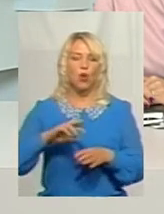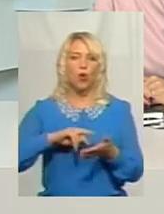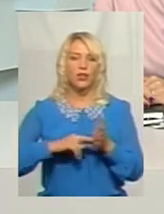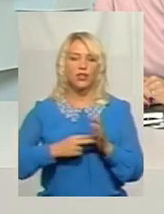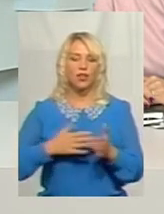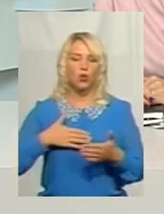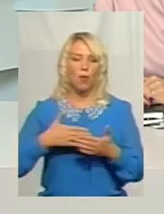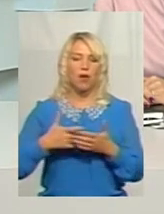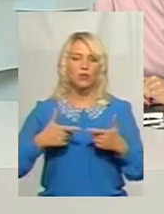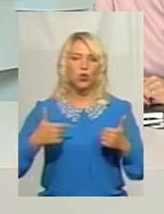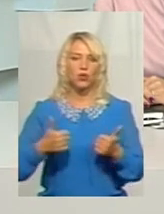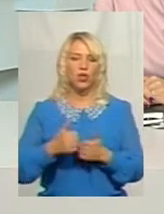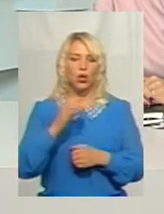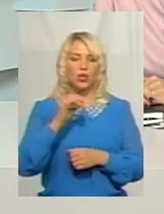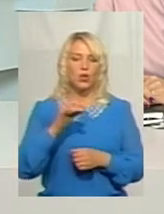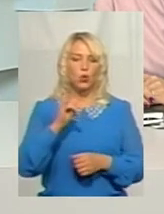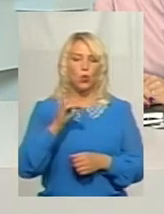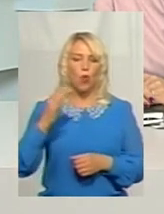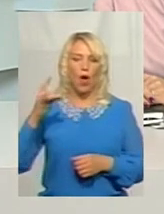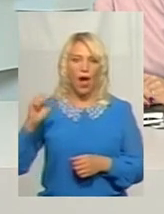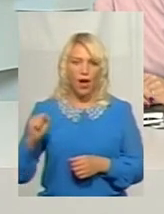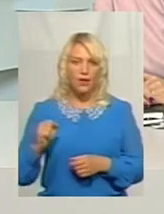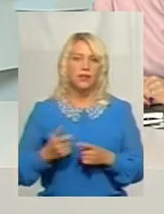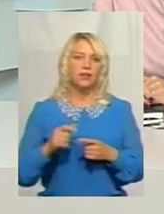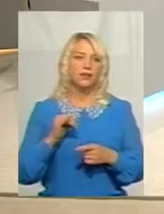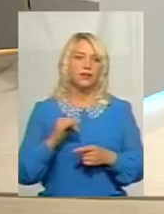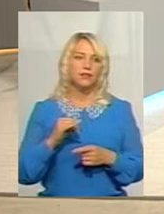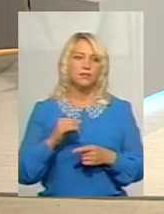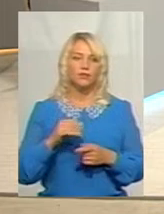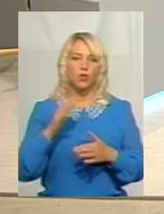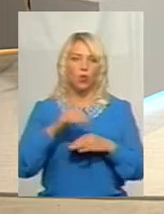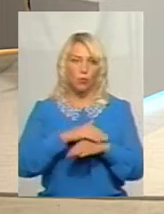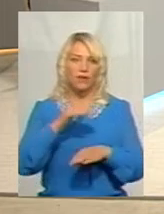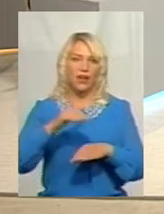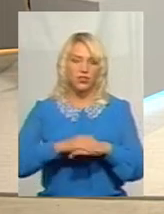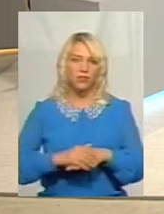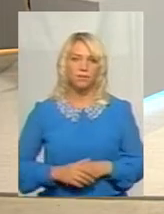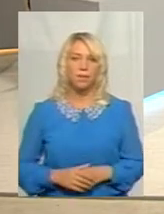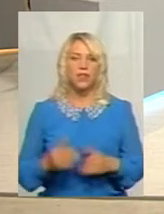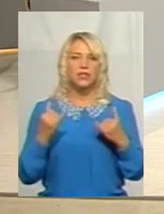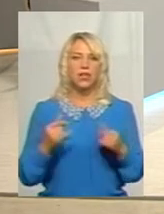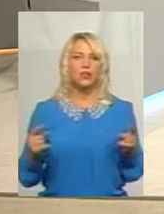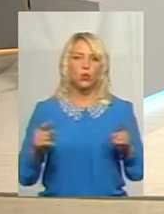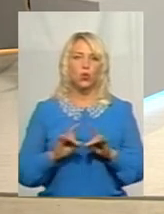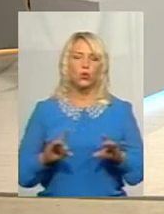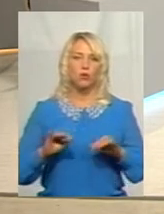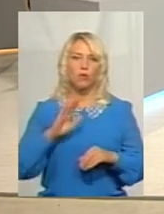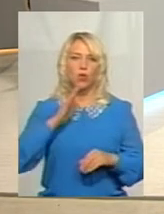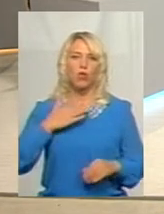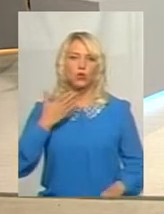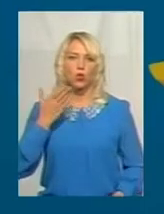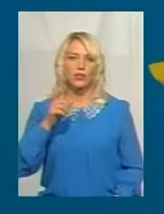організації «Центр ЮА» та руху «Чесно» Олег Черненко. Добрий вечір. Добрий вечір. А зараз коротка довідка про нашого